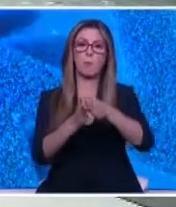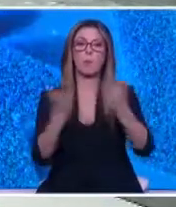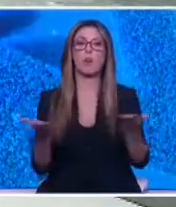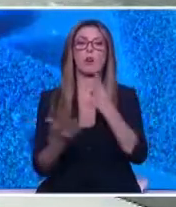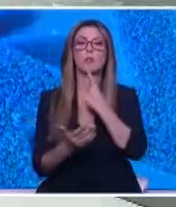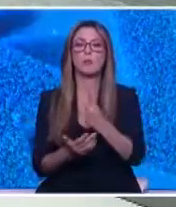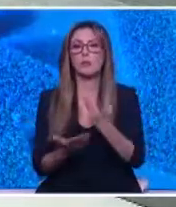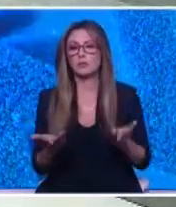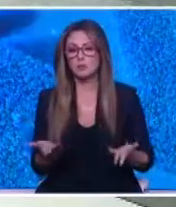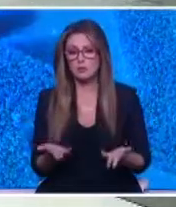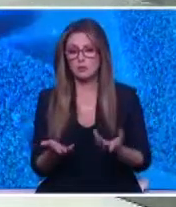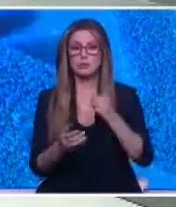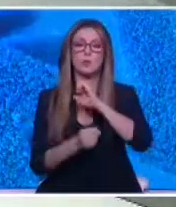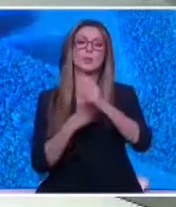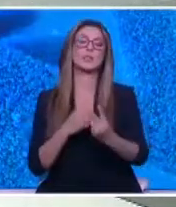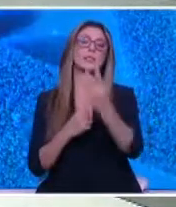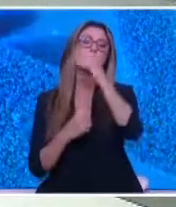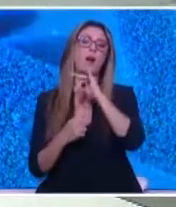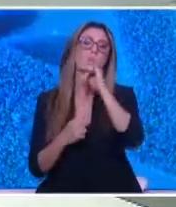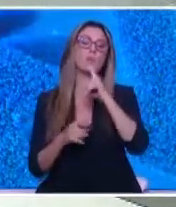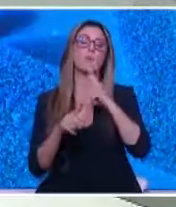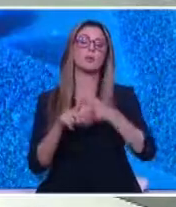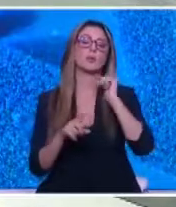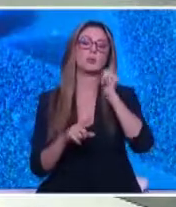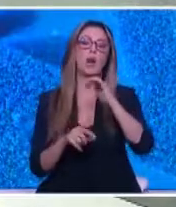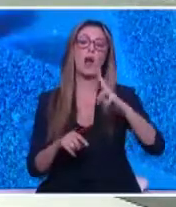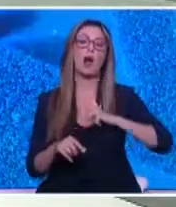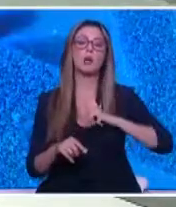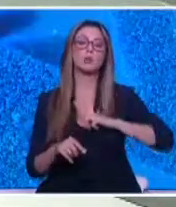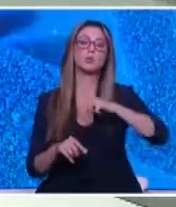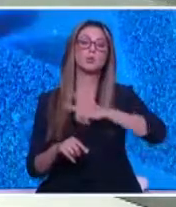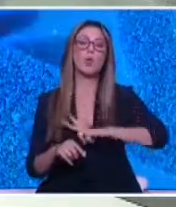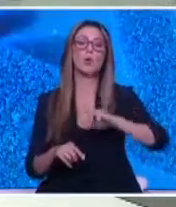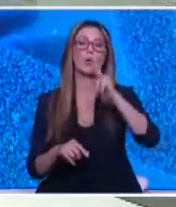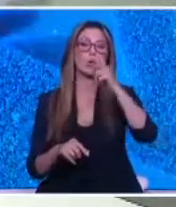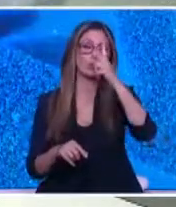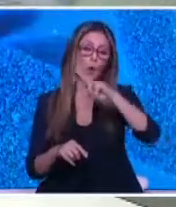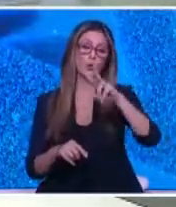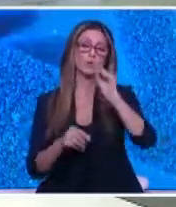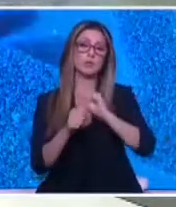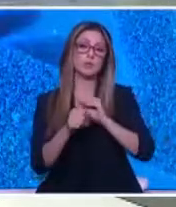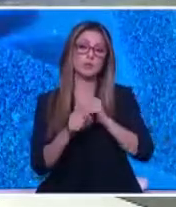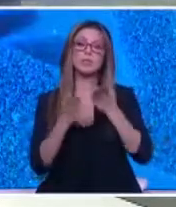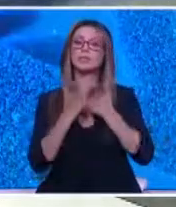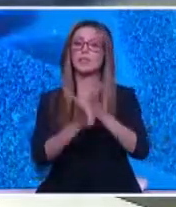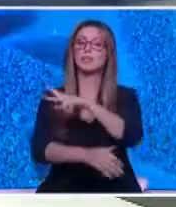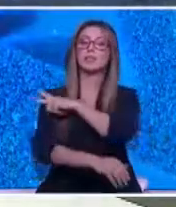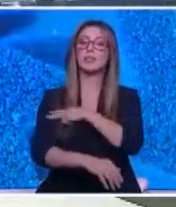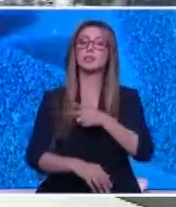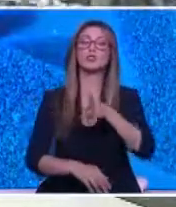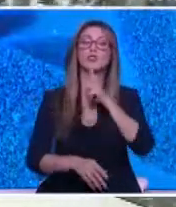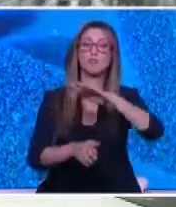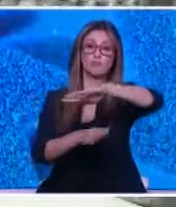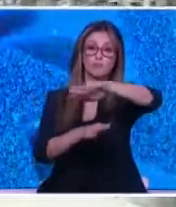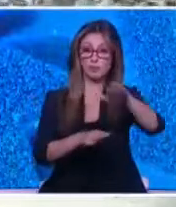gelir. Olay 7 Ağustos Pazar günü Arnavutköy Akıntıburnu açıklarında yaşandı. Yat kaptanı son anda yaptığı